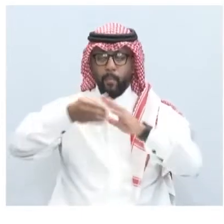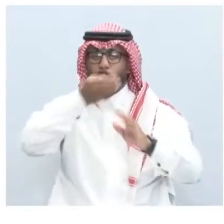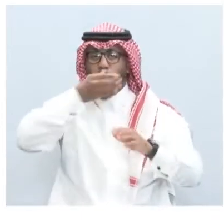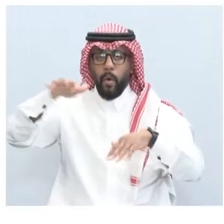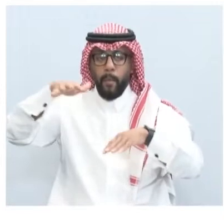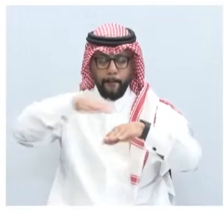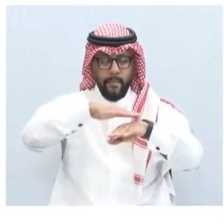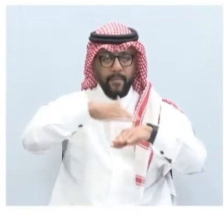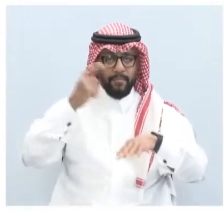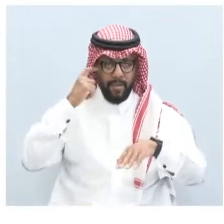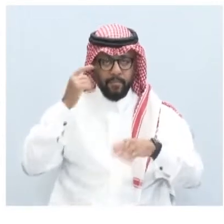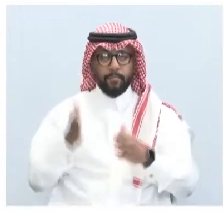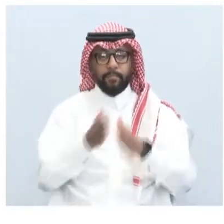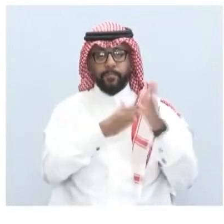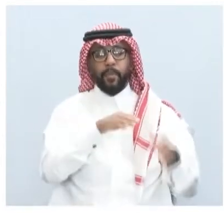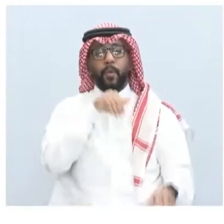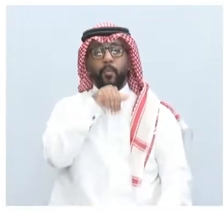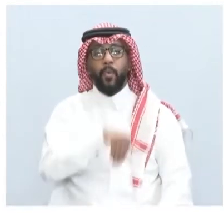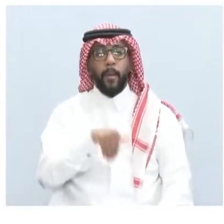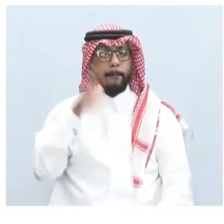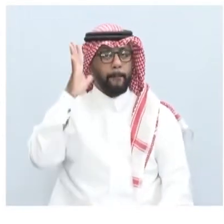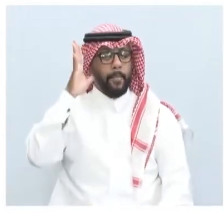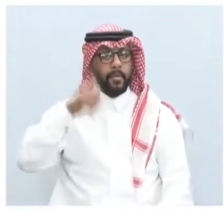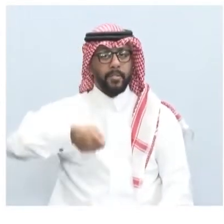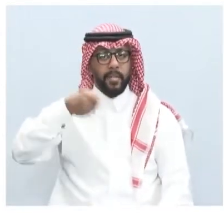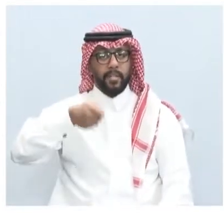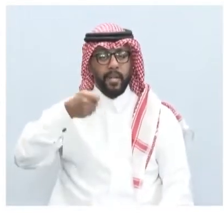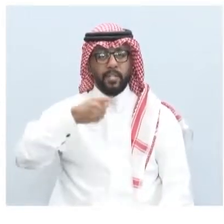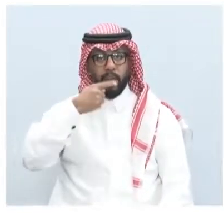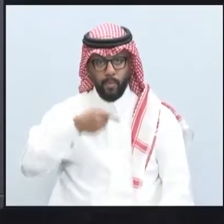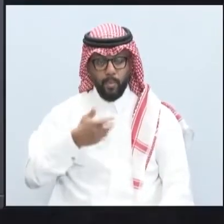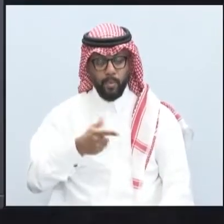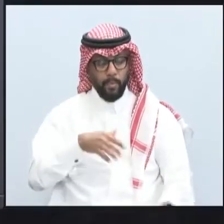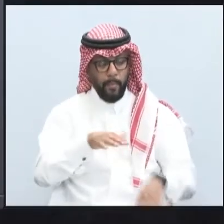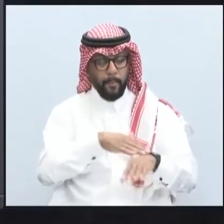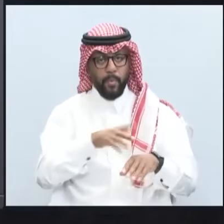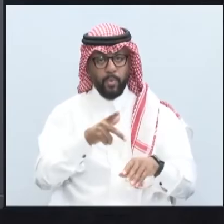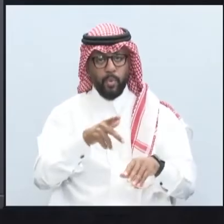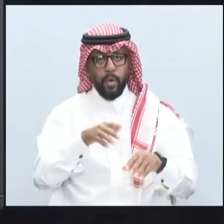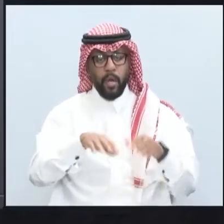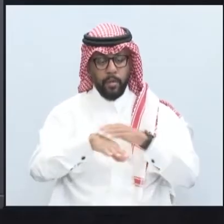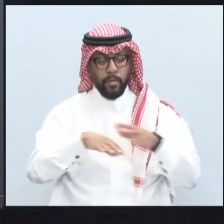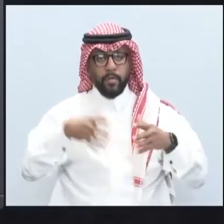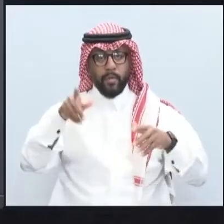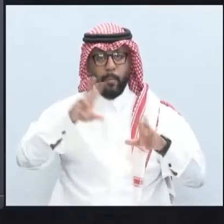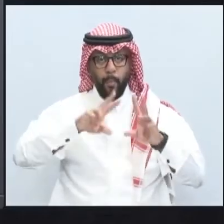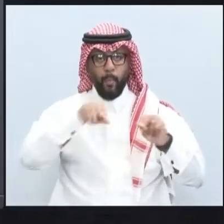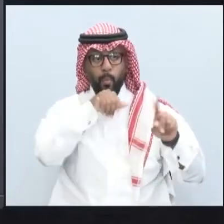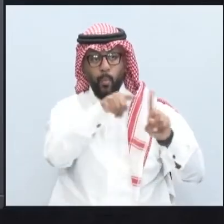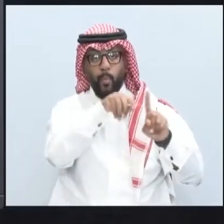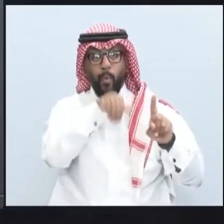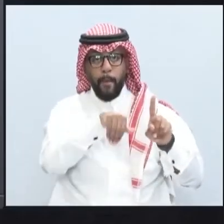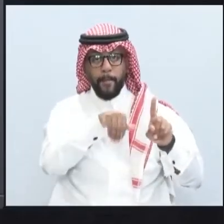صلى الله عليه وسلم مسح على الخفين مسح على الخفين